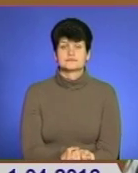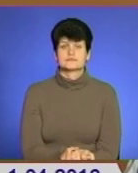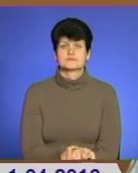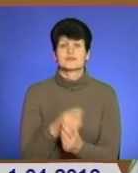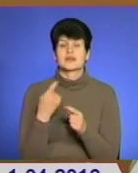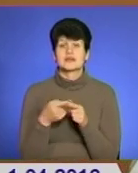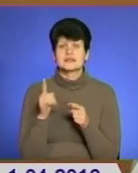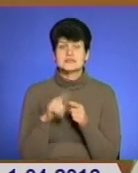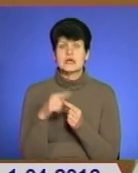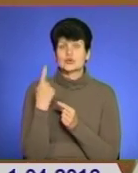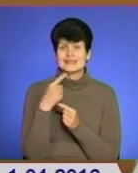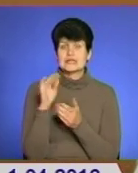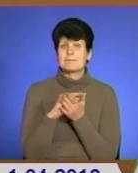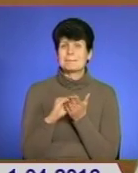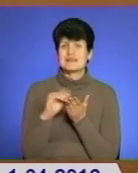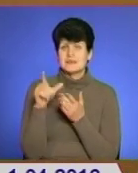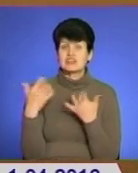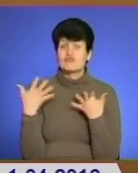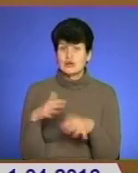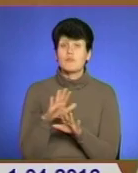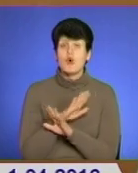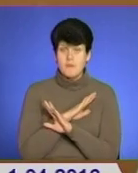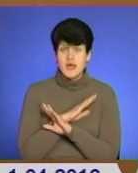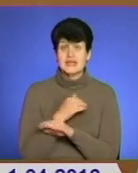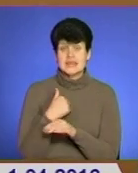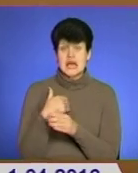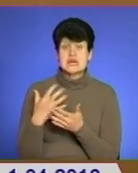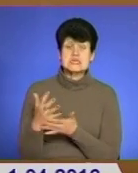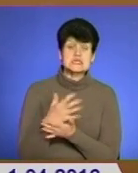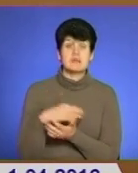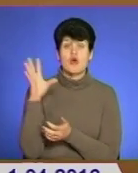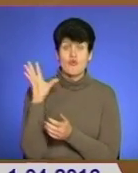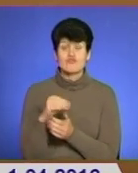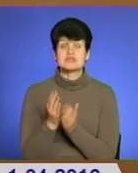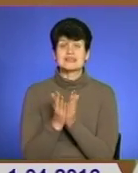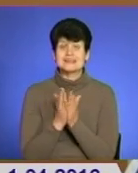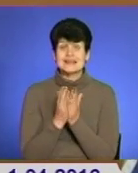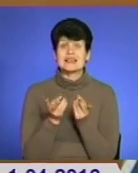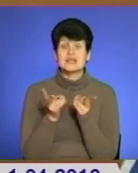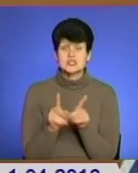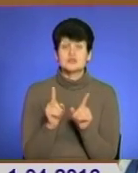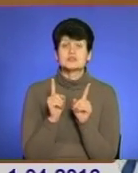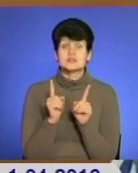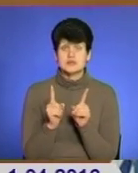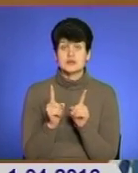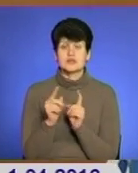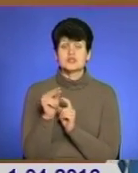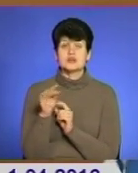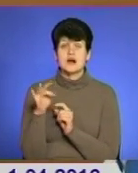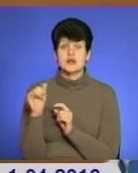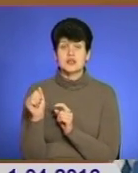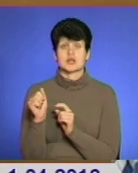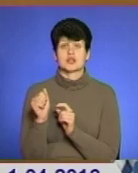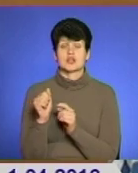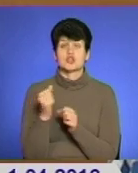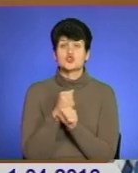Це один письменник, який вже помер, і я майже зібрав його всі книги. Лишилось тільки «Чарлі і шоколадна фабрика»,